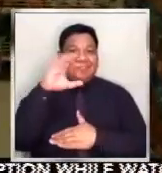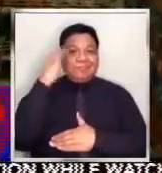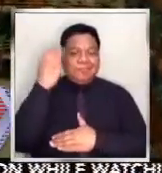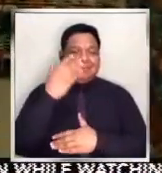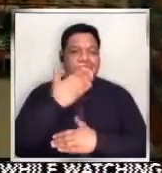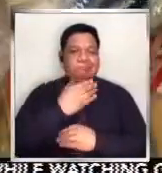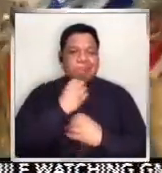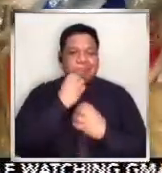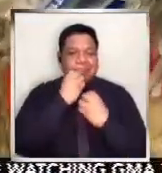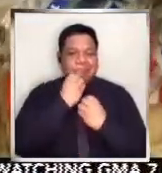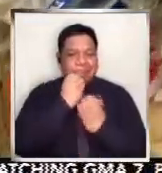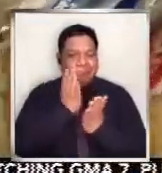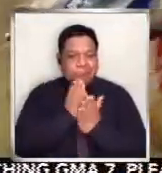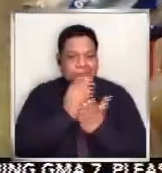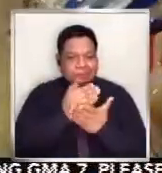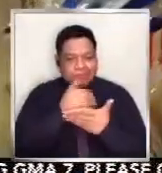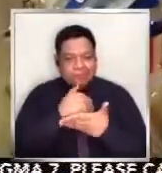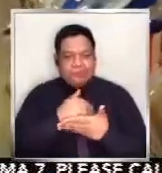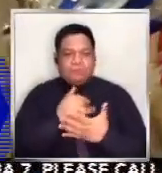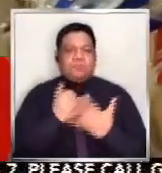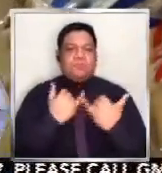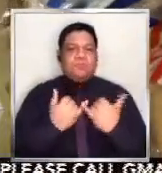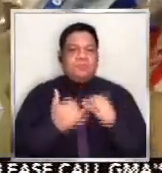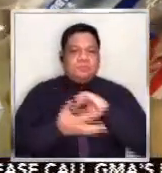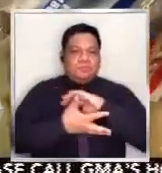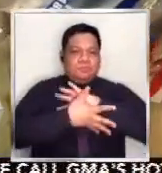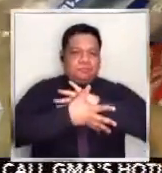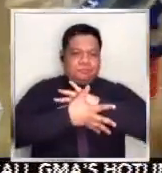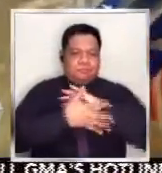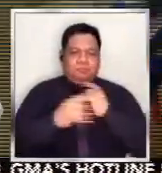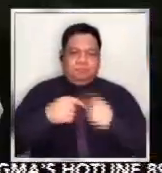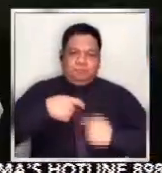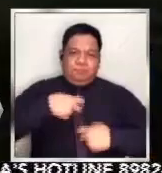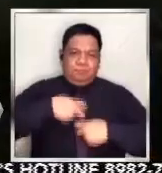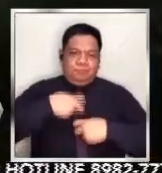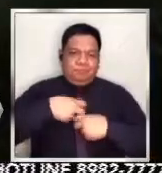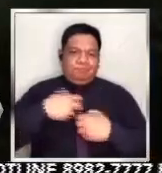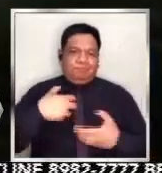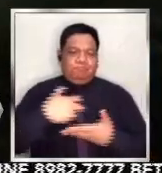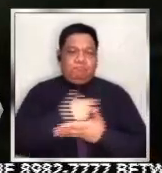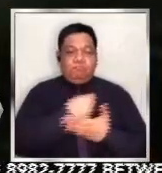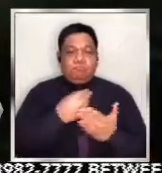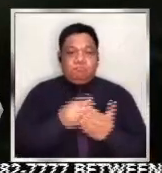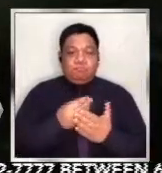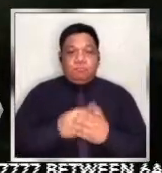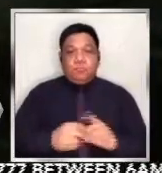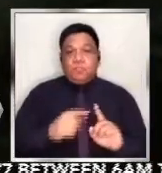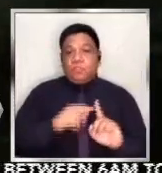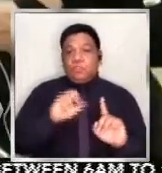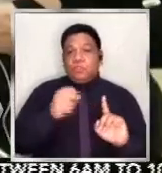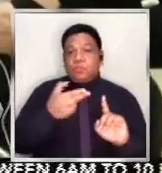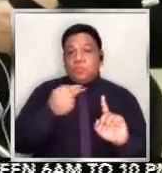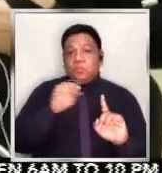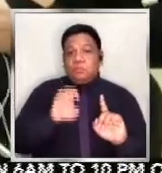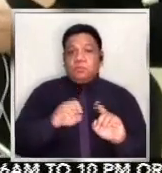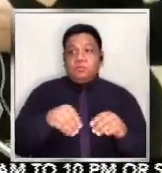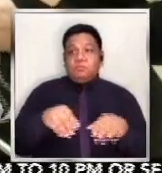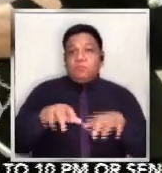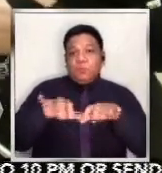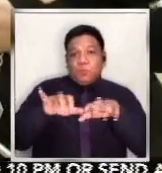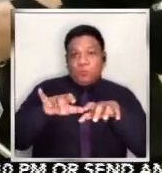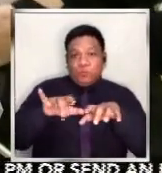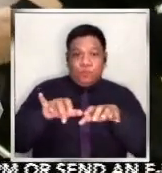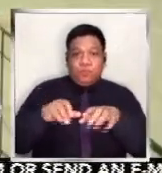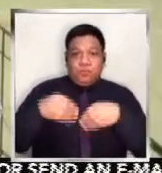yung budget na meron. Ngayong pandemic mahirap magkumita ngayon. Si Shane naman nagsara ang computer shop dahil sa pandemya.